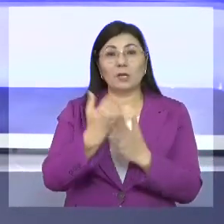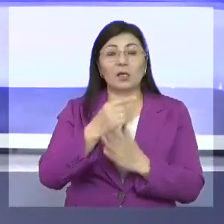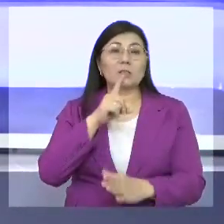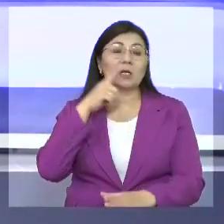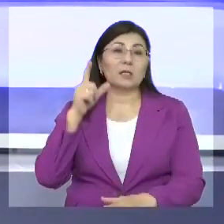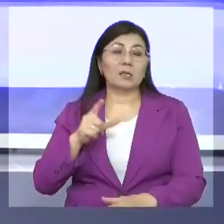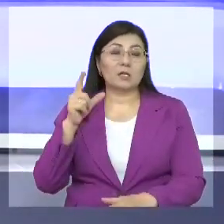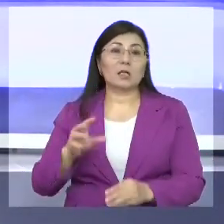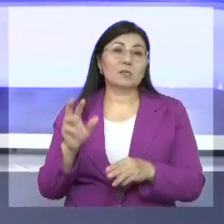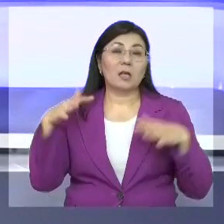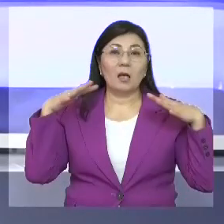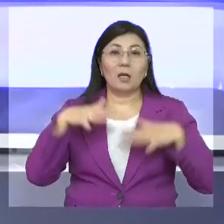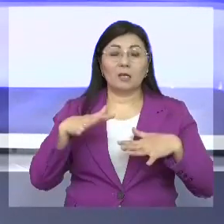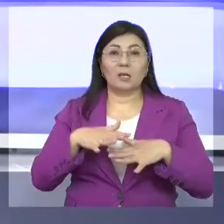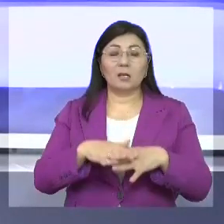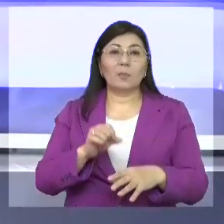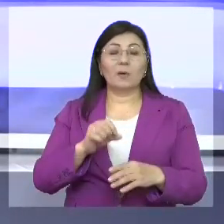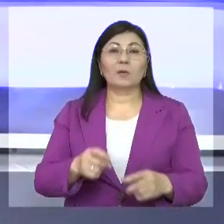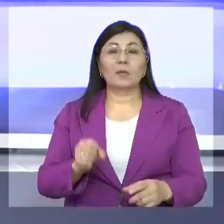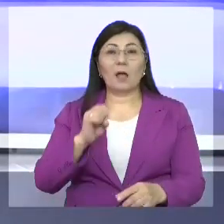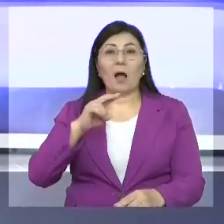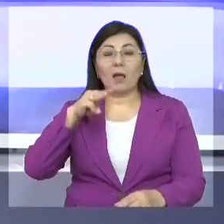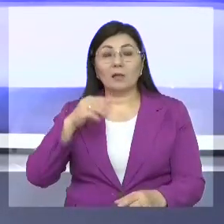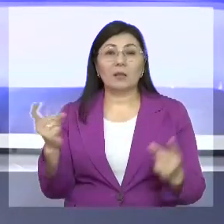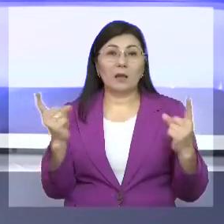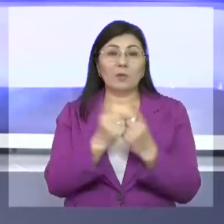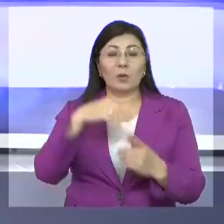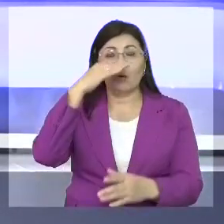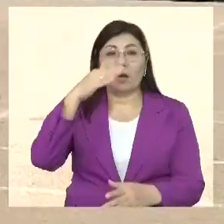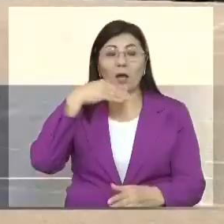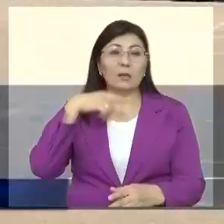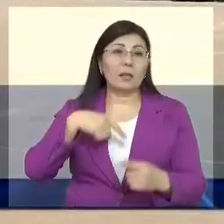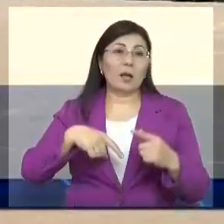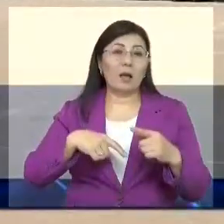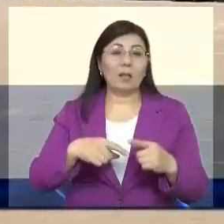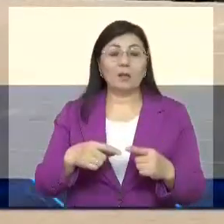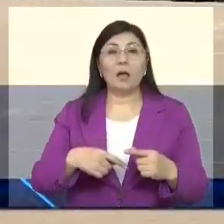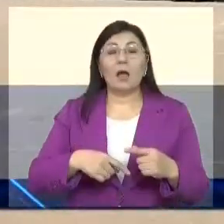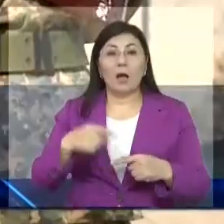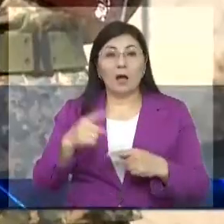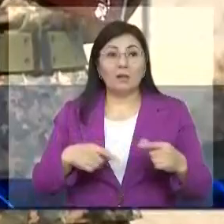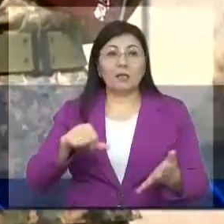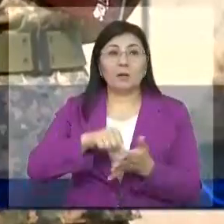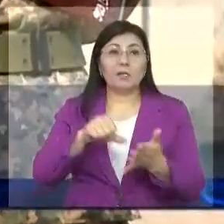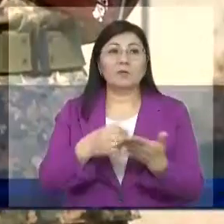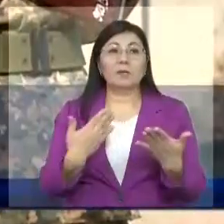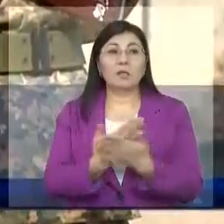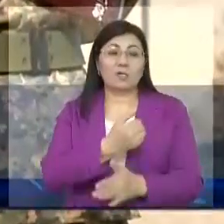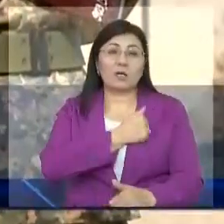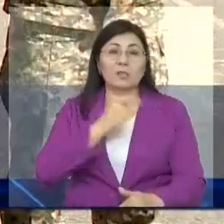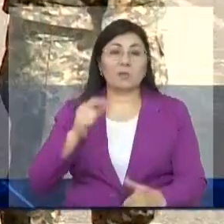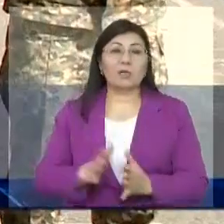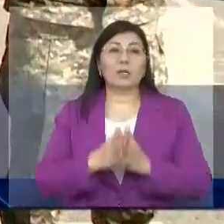келді. Салтанатты түрде ант қабылдау рәсіміне ата-аналар да қатысты. Бұл күн әскер қатарына жаңа келгендер үшін үлкен